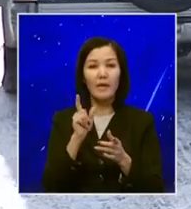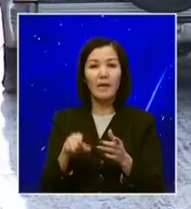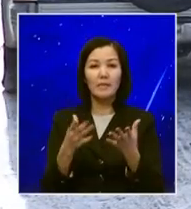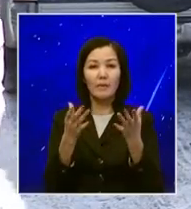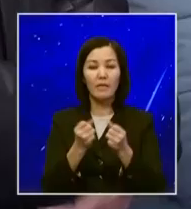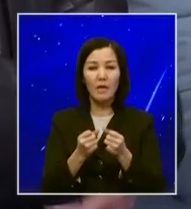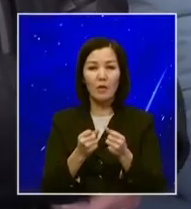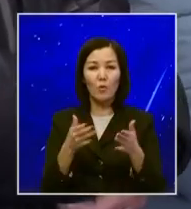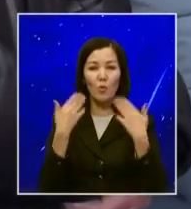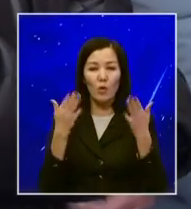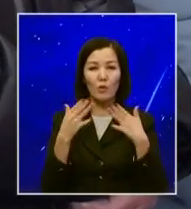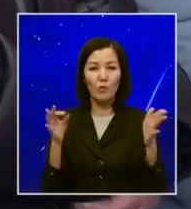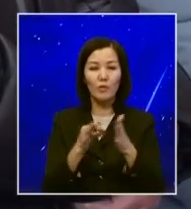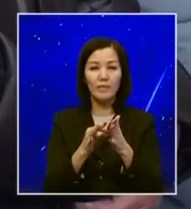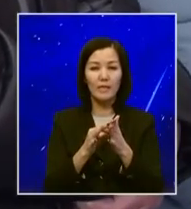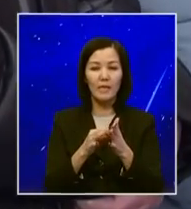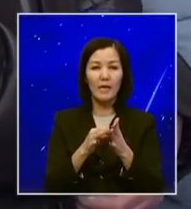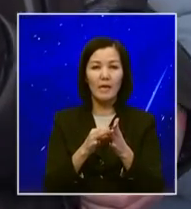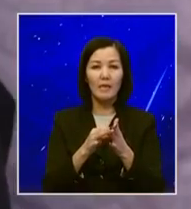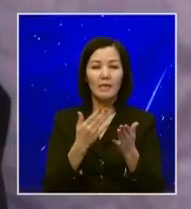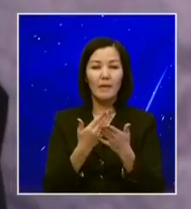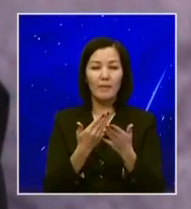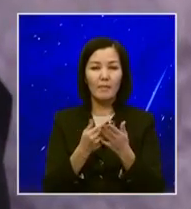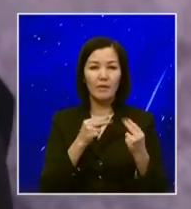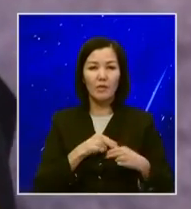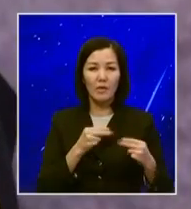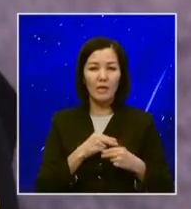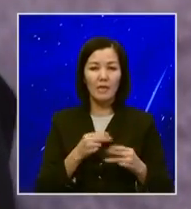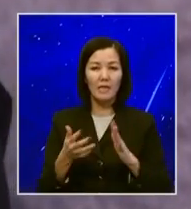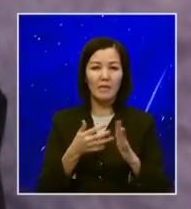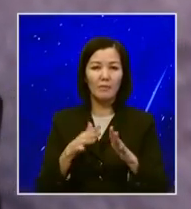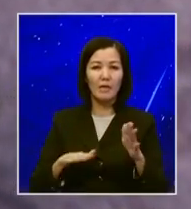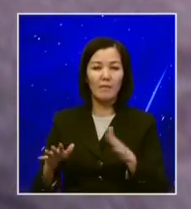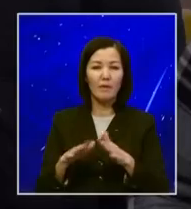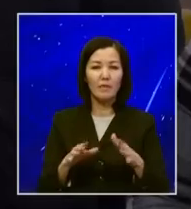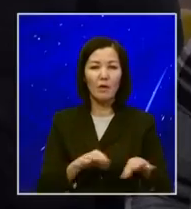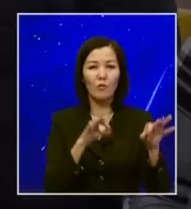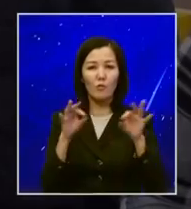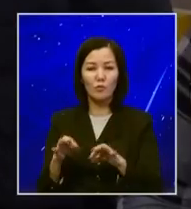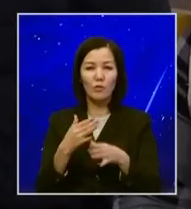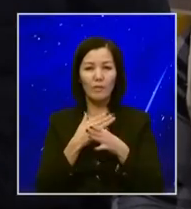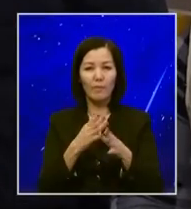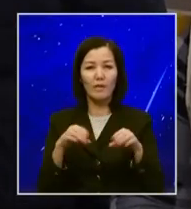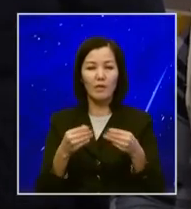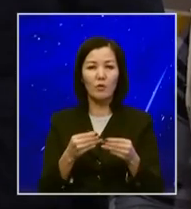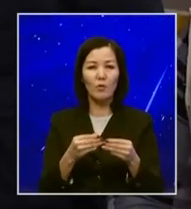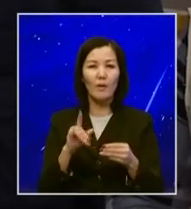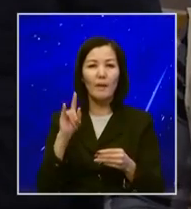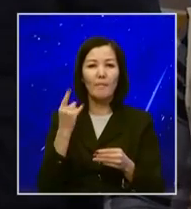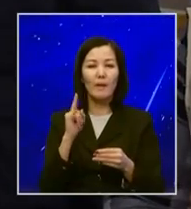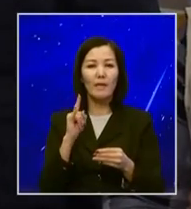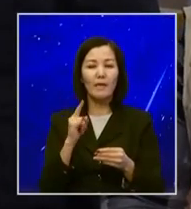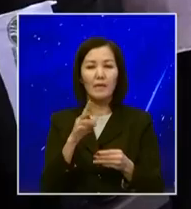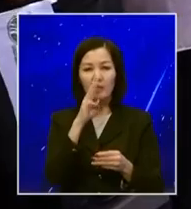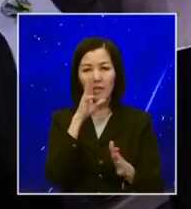ресімдерін оңайлатуды көздейді. Қандастардың еңбек күші тапшы аймақтарға қоныстануына ықпал етуге ниетті. Тағы бала нәсібі